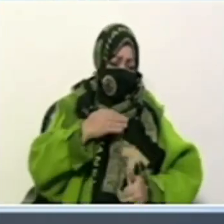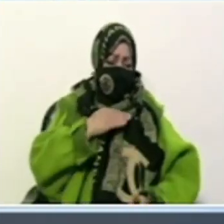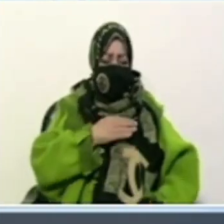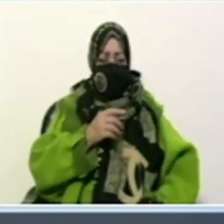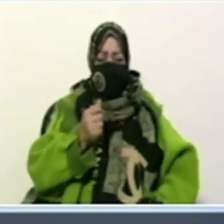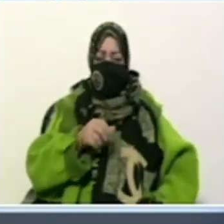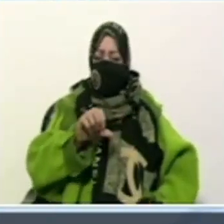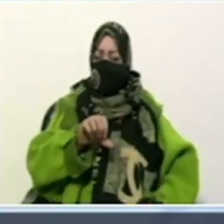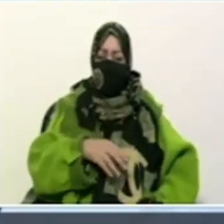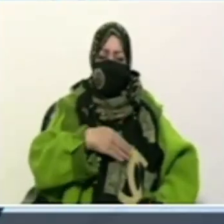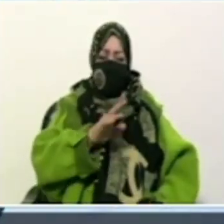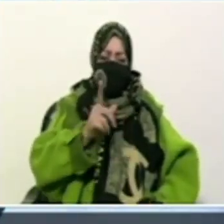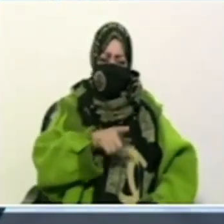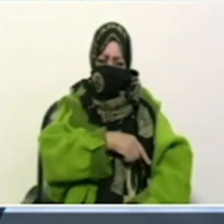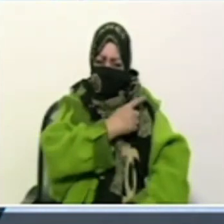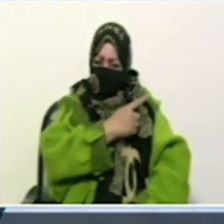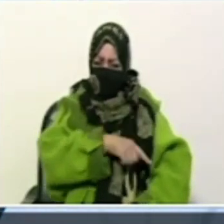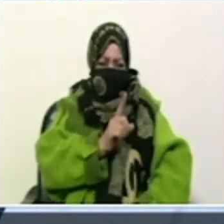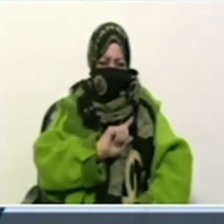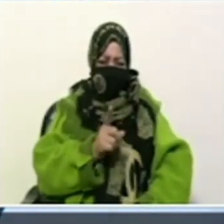معنا الأخت المتصلة